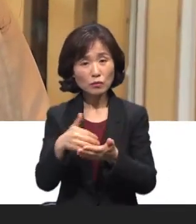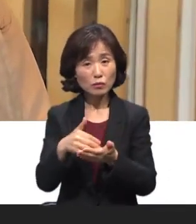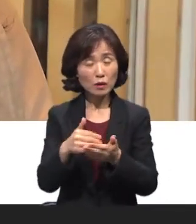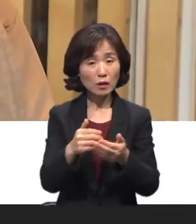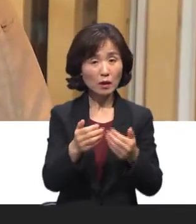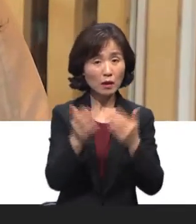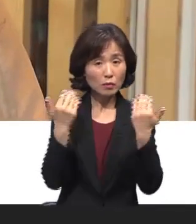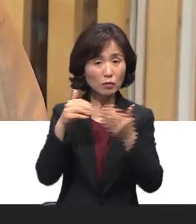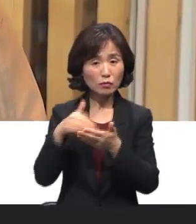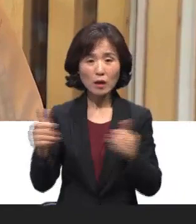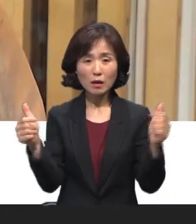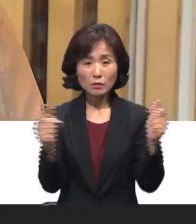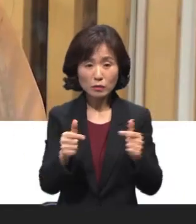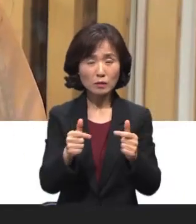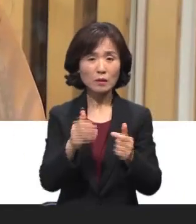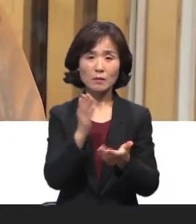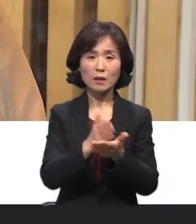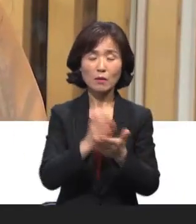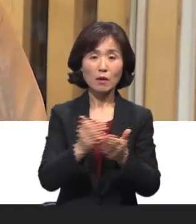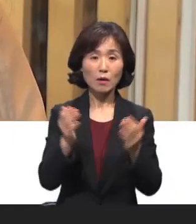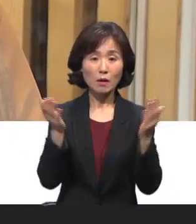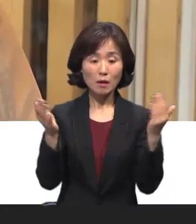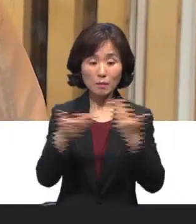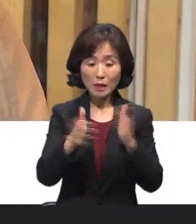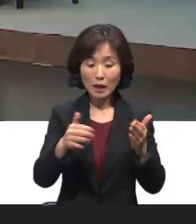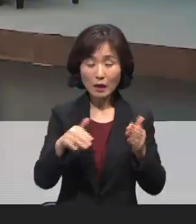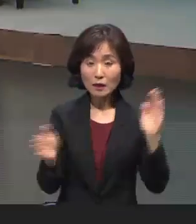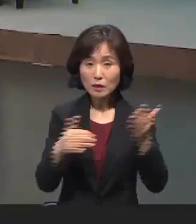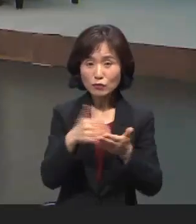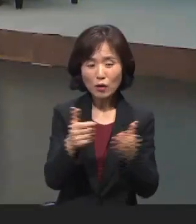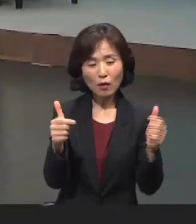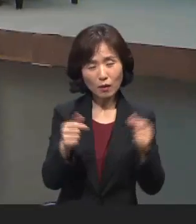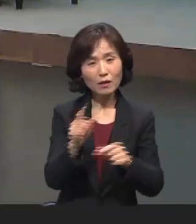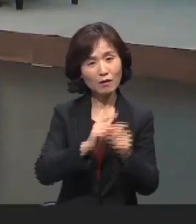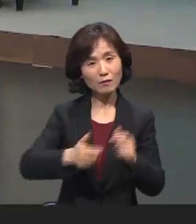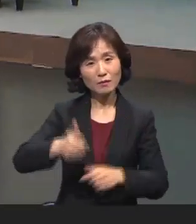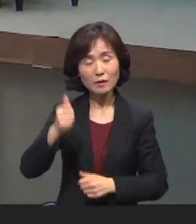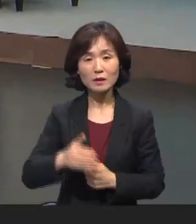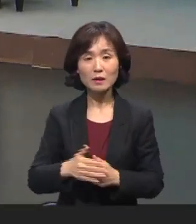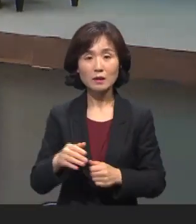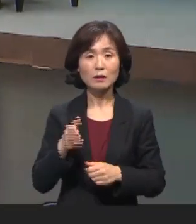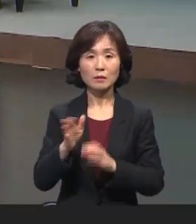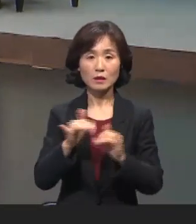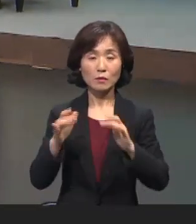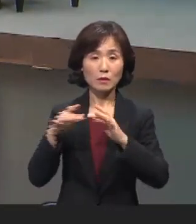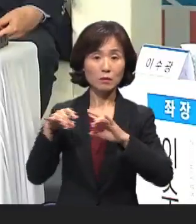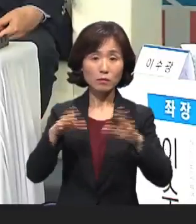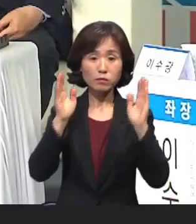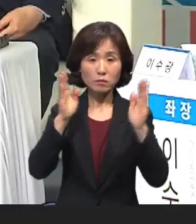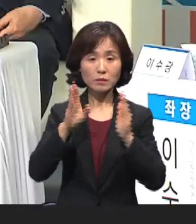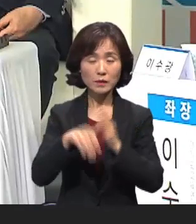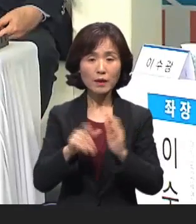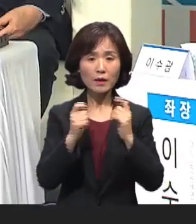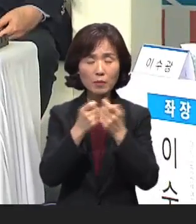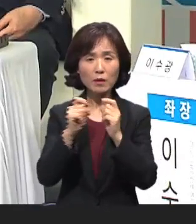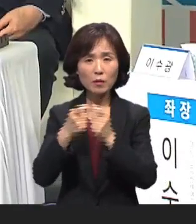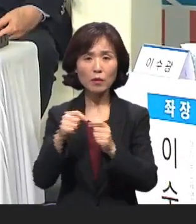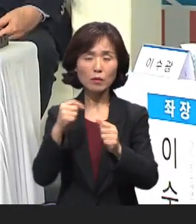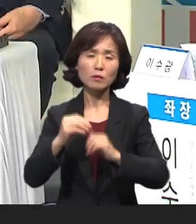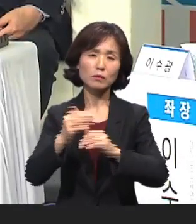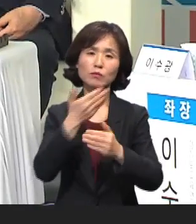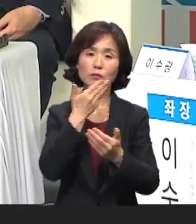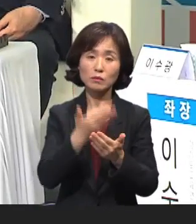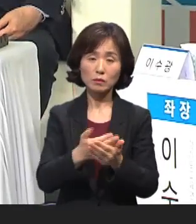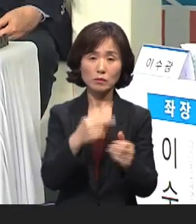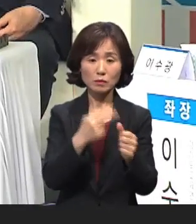학급 속 인원 수를 줄이는 게 좋을 것 같다는. 전문가들은 또 원격 수업 시대엔 개별화된 교육과정이 중요하다며